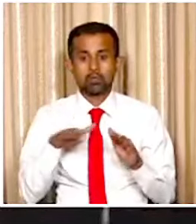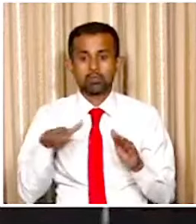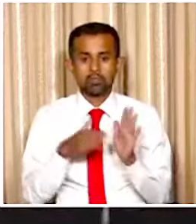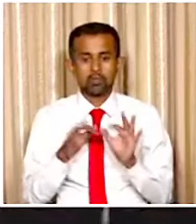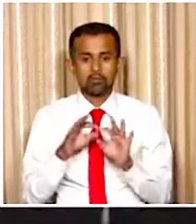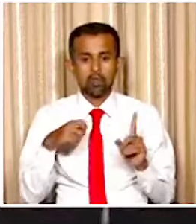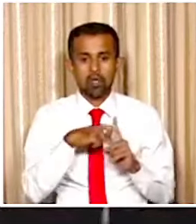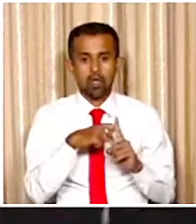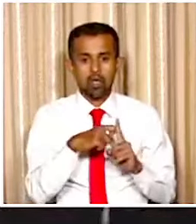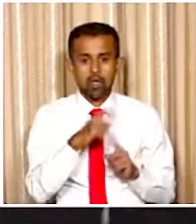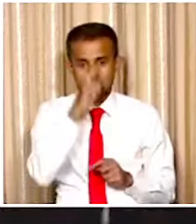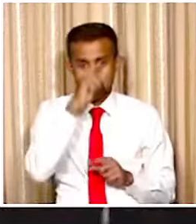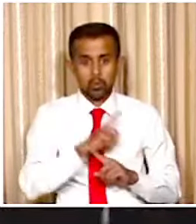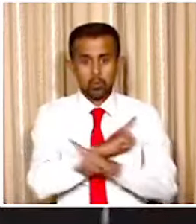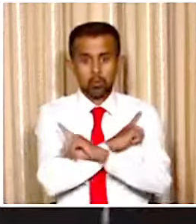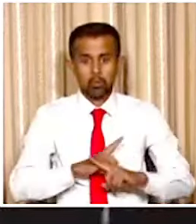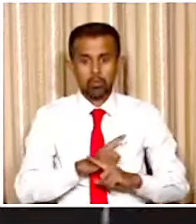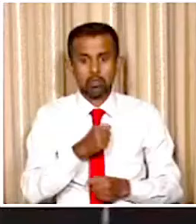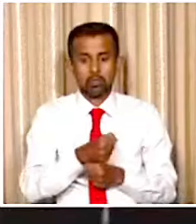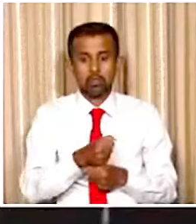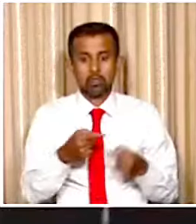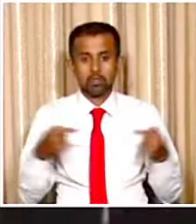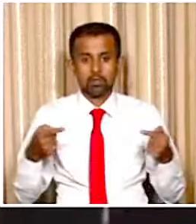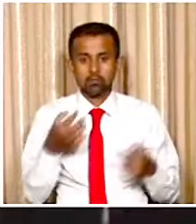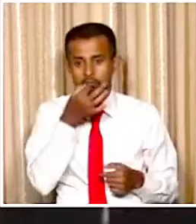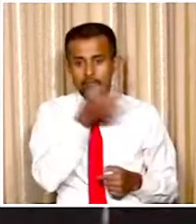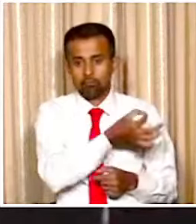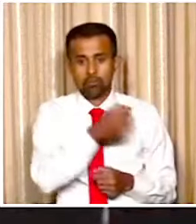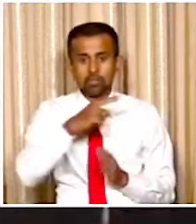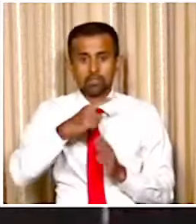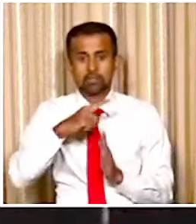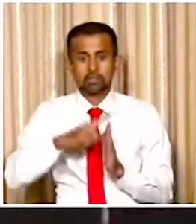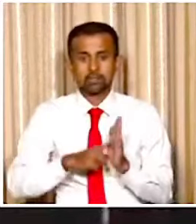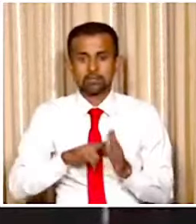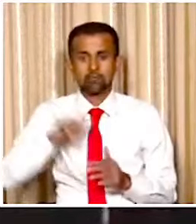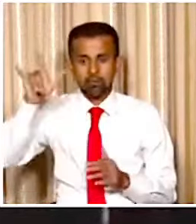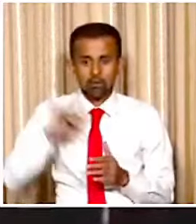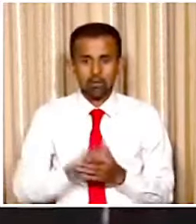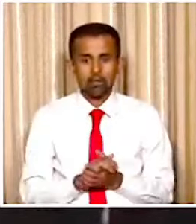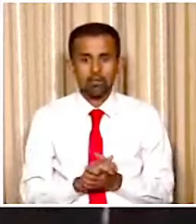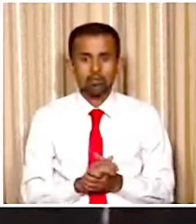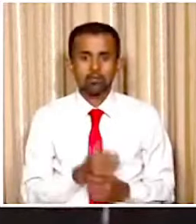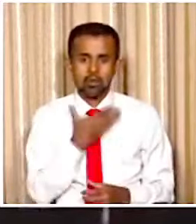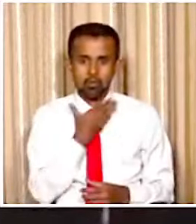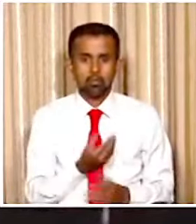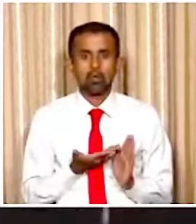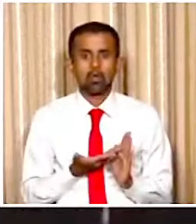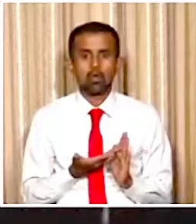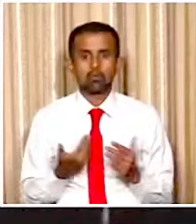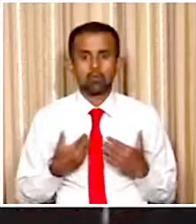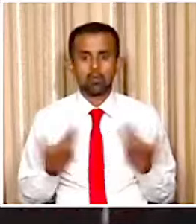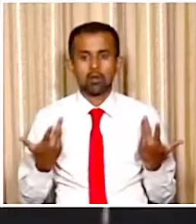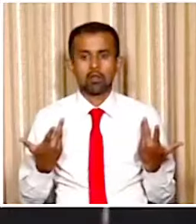කවින්ද ජයවර්ධන කොටි වෙනුවෙන් රජයට විරුද්ධව පැමිණිලි කිරීමට ජිනීවා යයි. මේ සම්පූර්ණ පට්ටපල් බොරුවක් මං